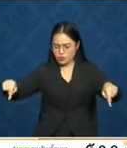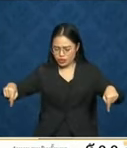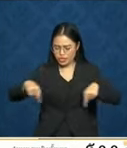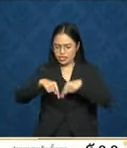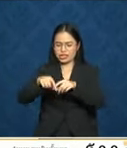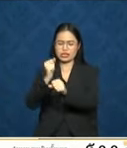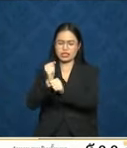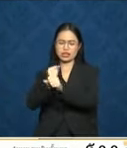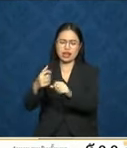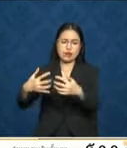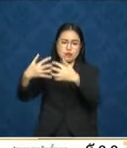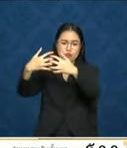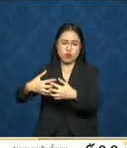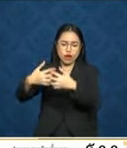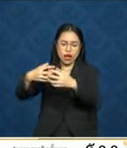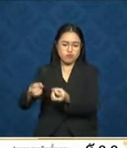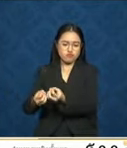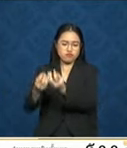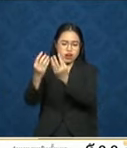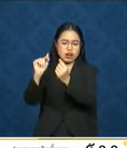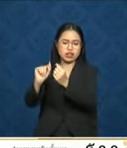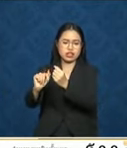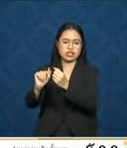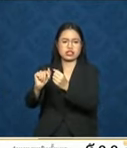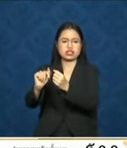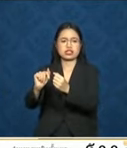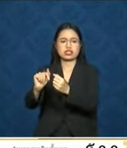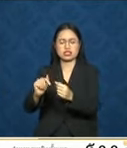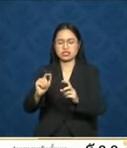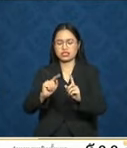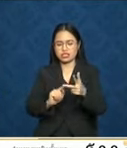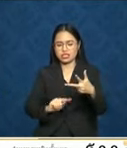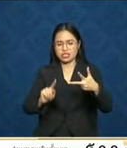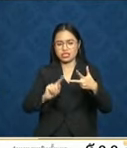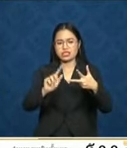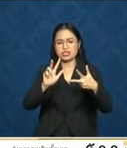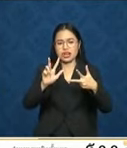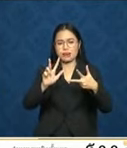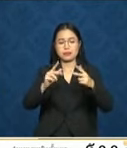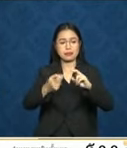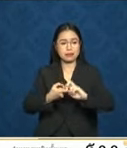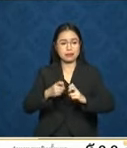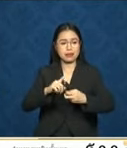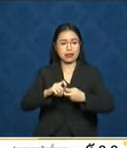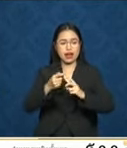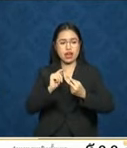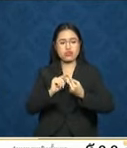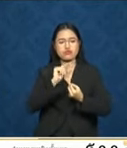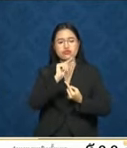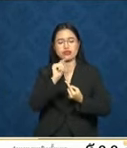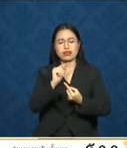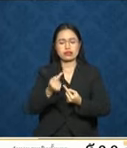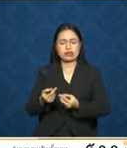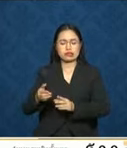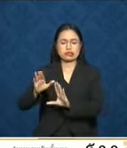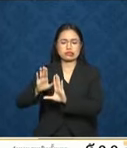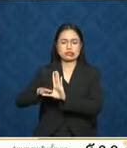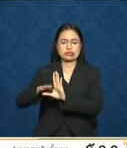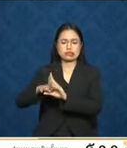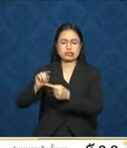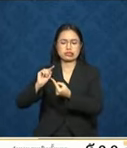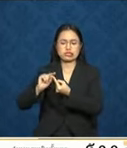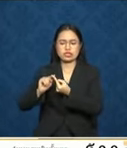ไม่ให้คนเหล่านั้นเสียชีวิตเกิดขึ้นอีกนะครับเรื่องที่3เรื่องของปัญหาการขึ้นทะเบียนแรงงานต่างชา